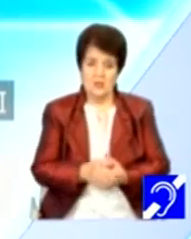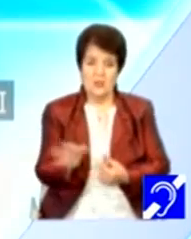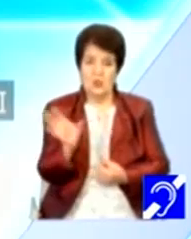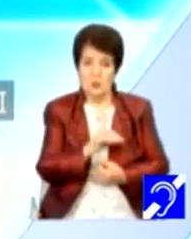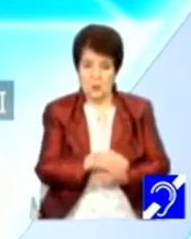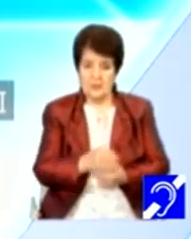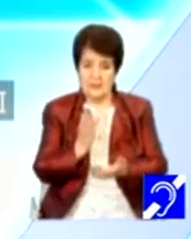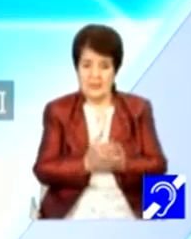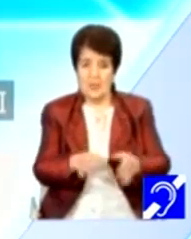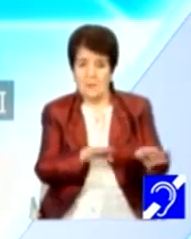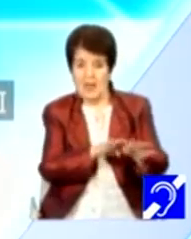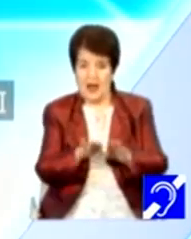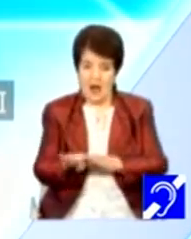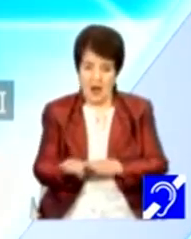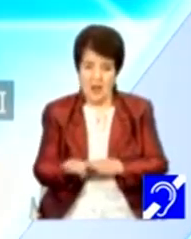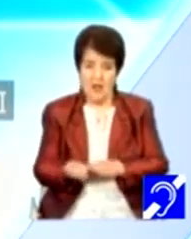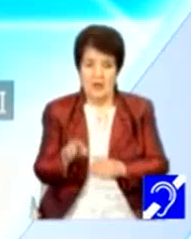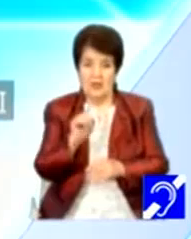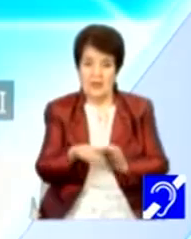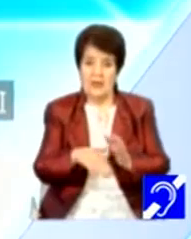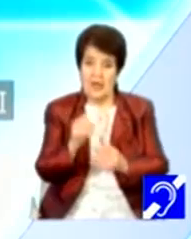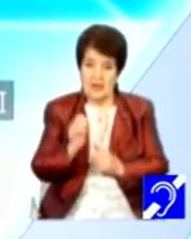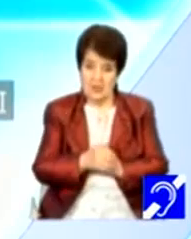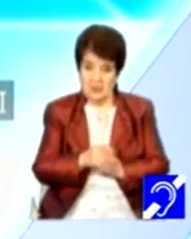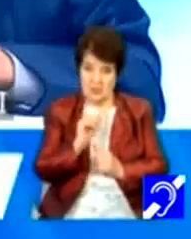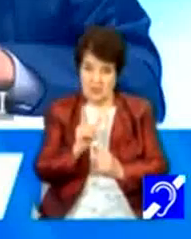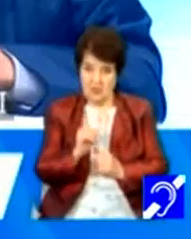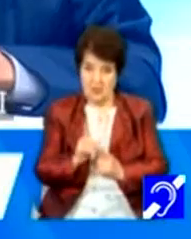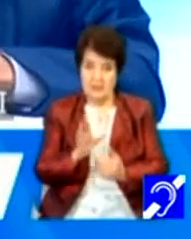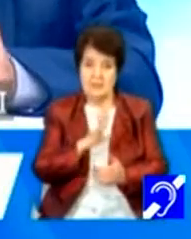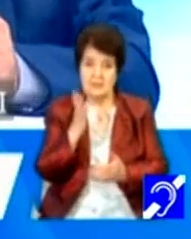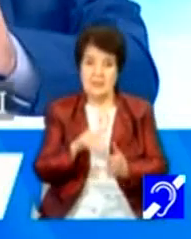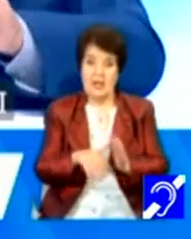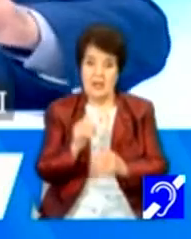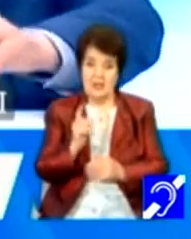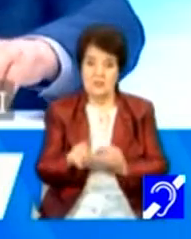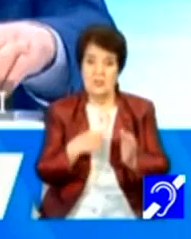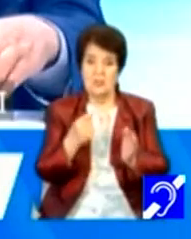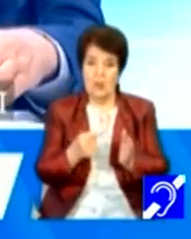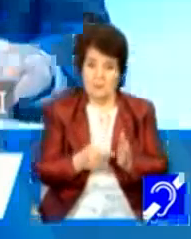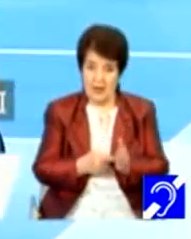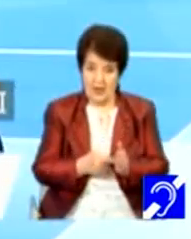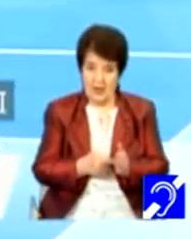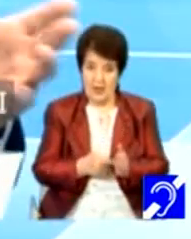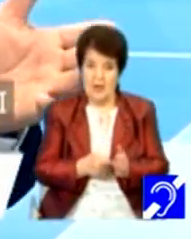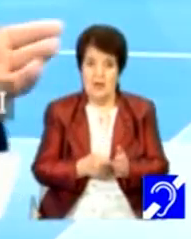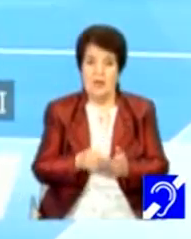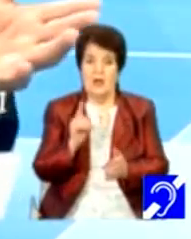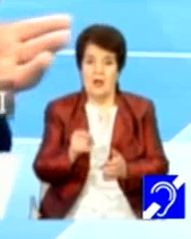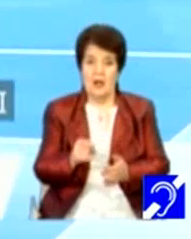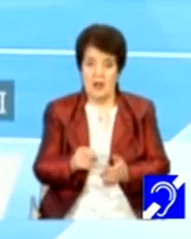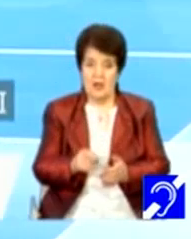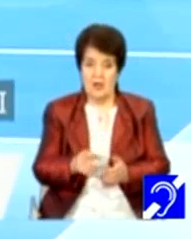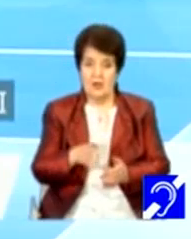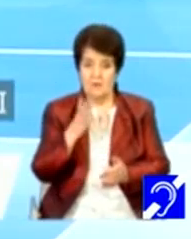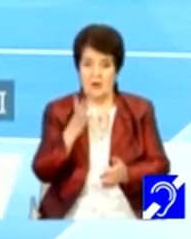toți suntem egali în alegeri, că sunt alegeri. Corect. Poate să adere. Întrebarea celor și care vă